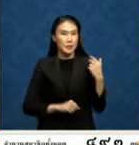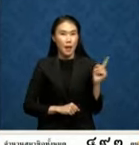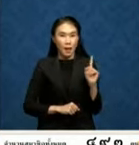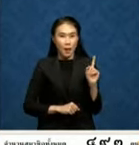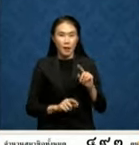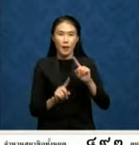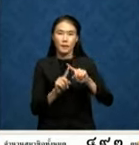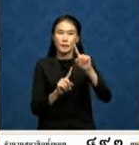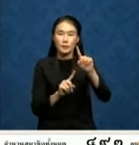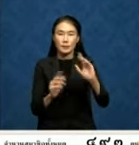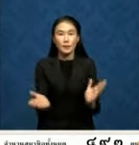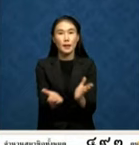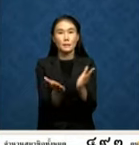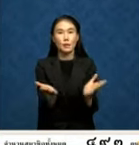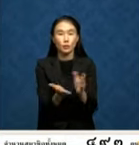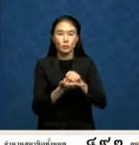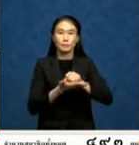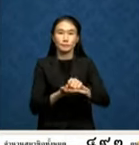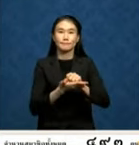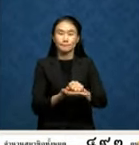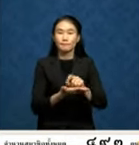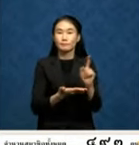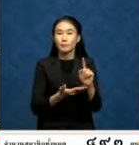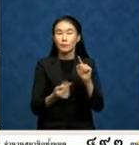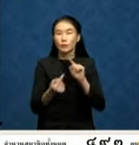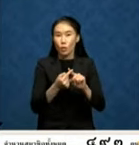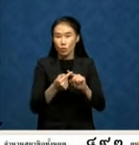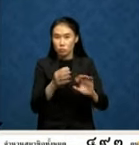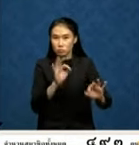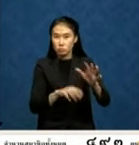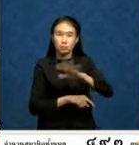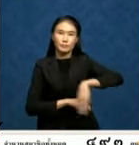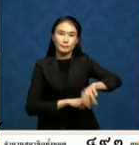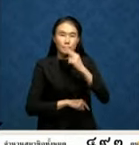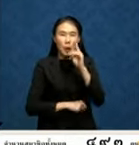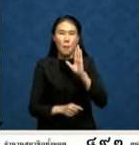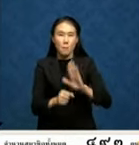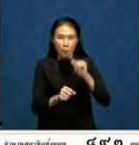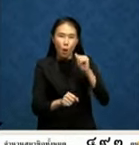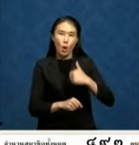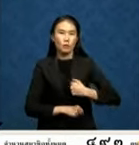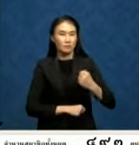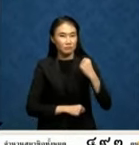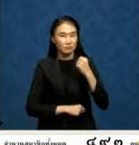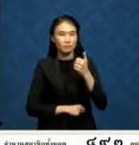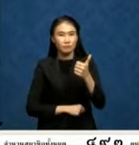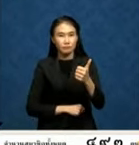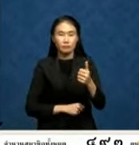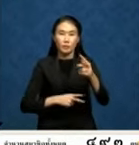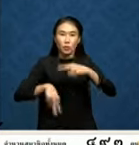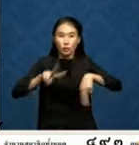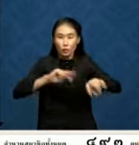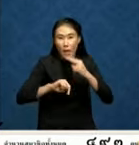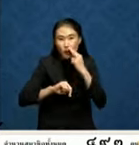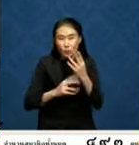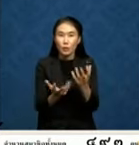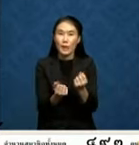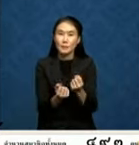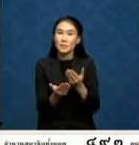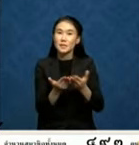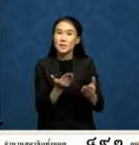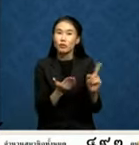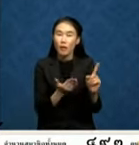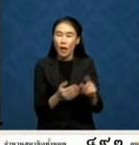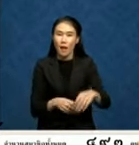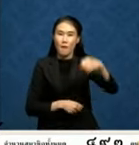1. ส่งเสริมให้บริการด้านพลังงานอย่างเพียงพอและมีความมั่นคงกำกับการรับซื้อไฟฟ้าจ